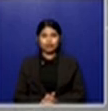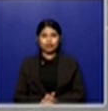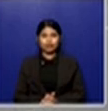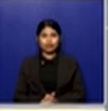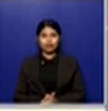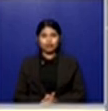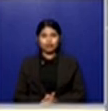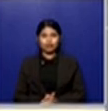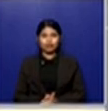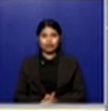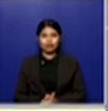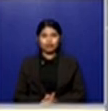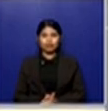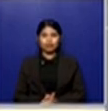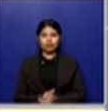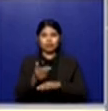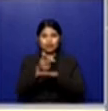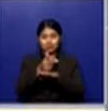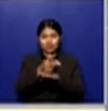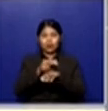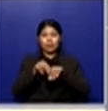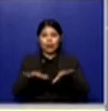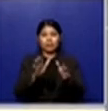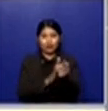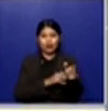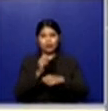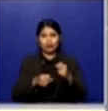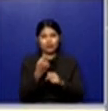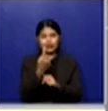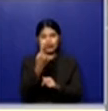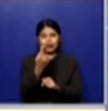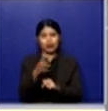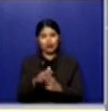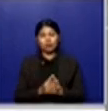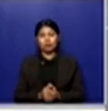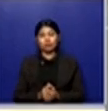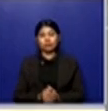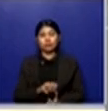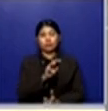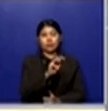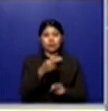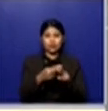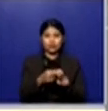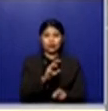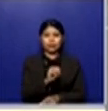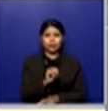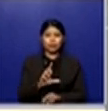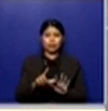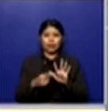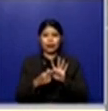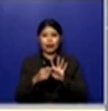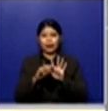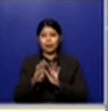อันนี้ทำมาปีกว่าแล้วนะครับมาลาบรีที่แรกผมก็สงสัยว่ามาลาบรีคืออะไรน